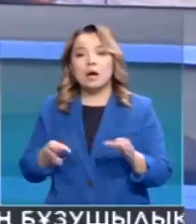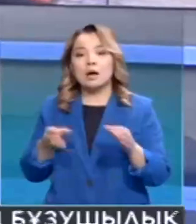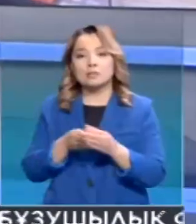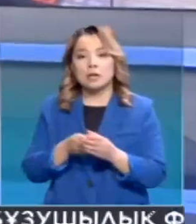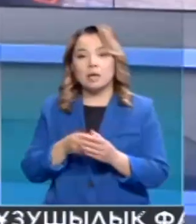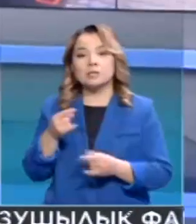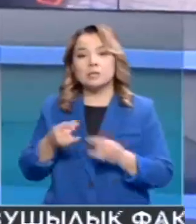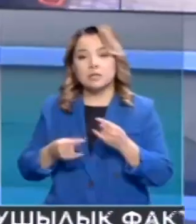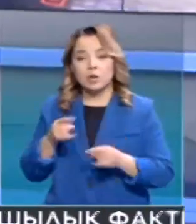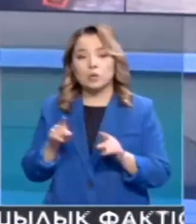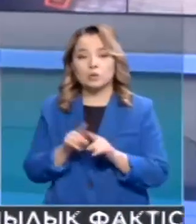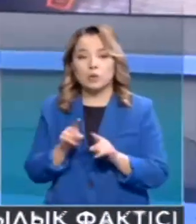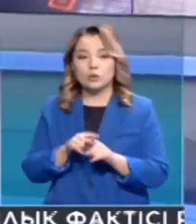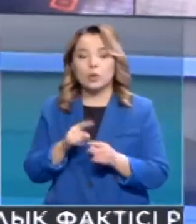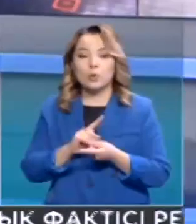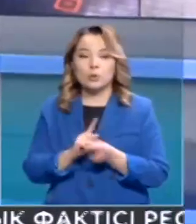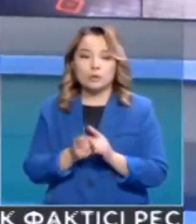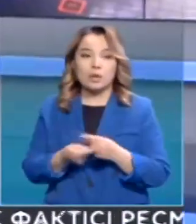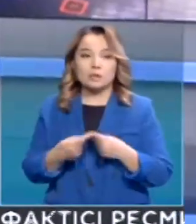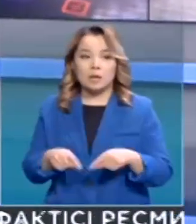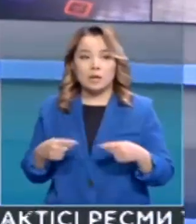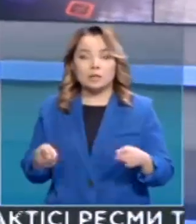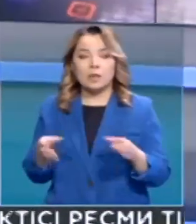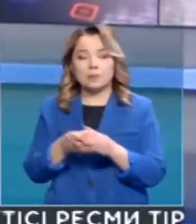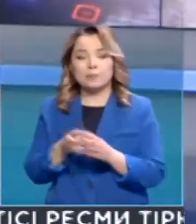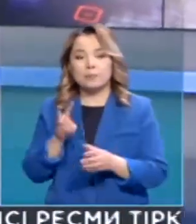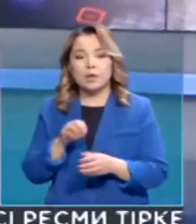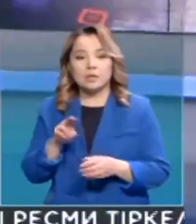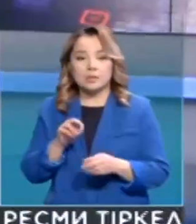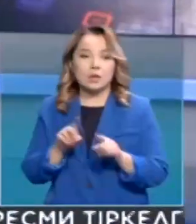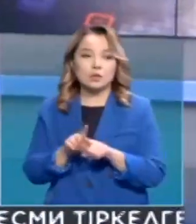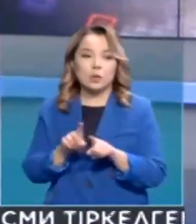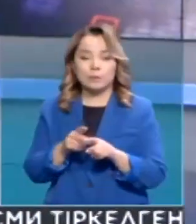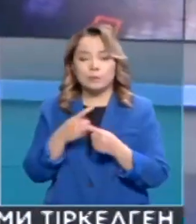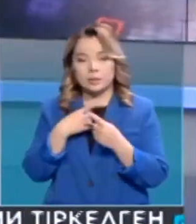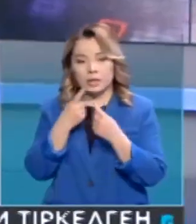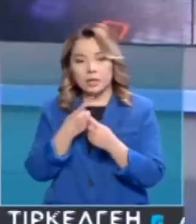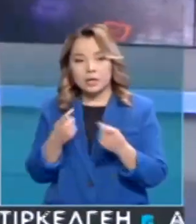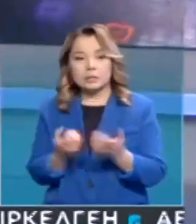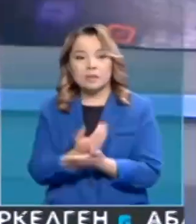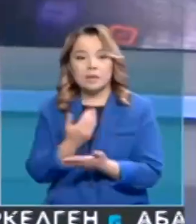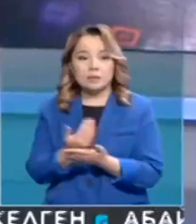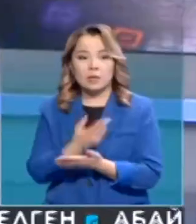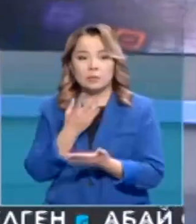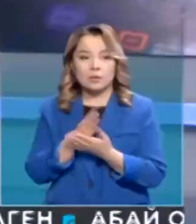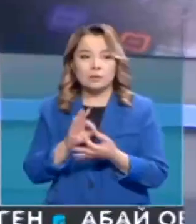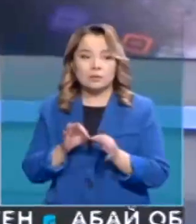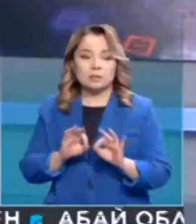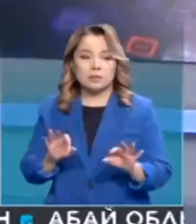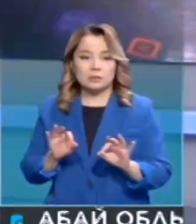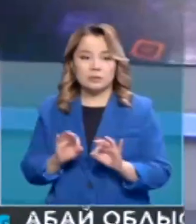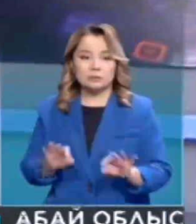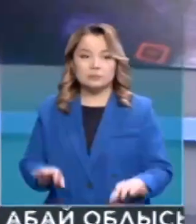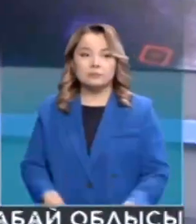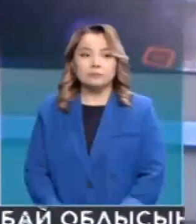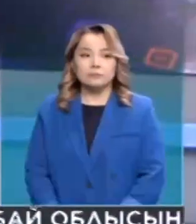мен телеарналар және өзге де медиа ұйымдар хабар таратып жатыр. Солардың кейбіріне тілшіміз шолу жасайды.